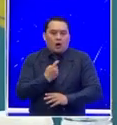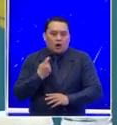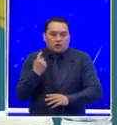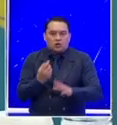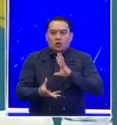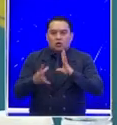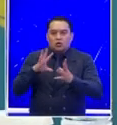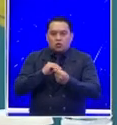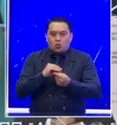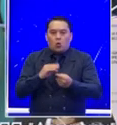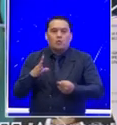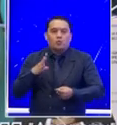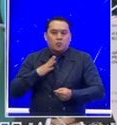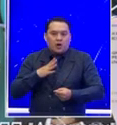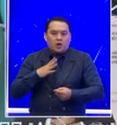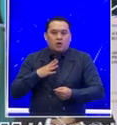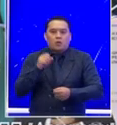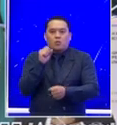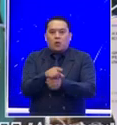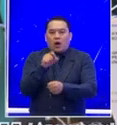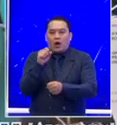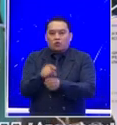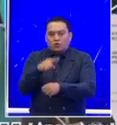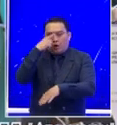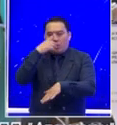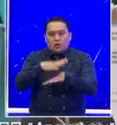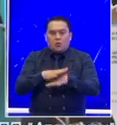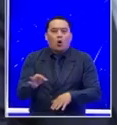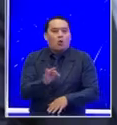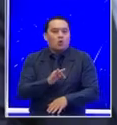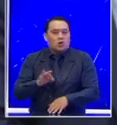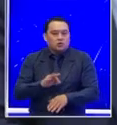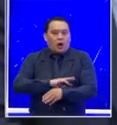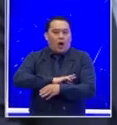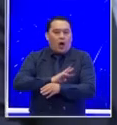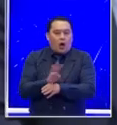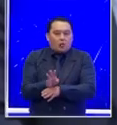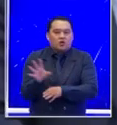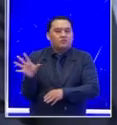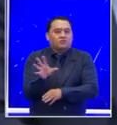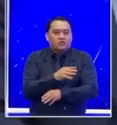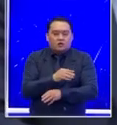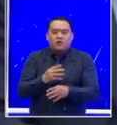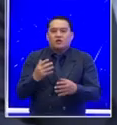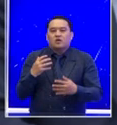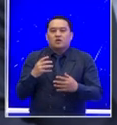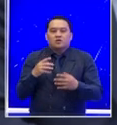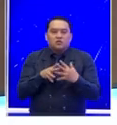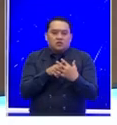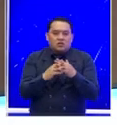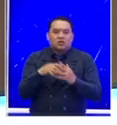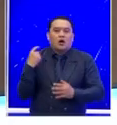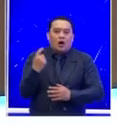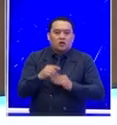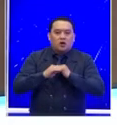итогам заседания Оскар Мамин дал ряд поручений акимам областей. Это обеспечение беспрепятственного допуска фермеров к полевым